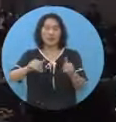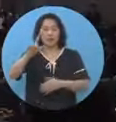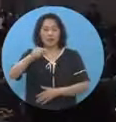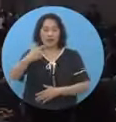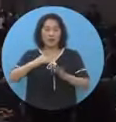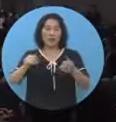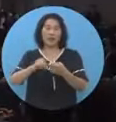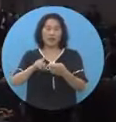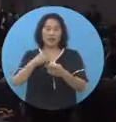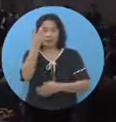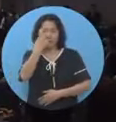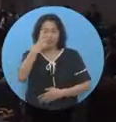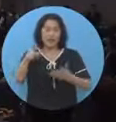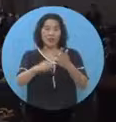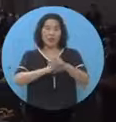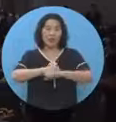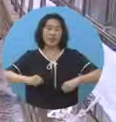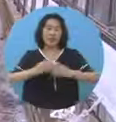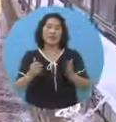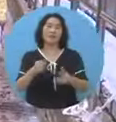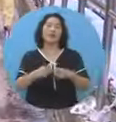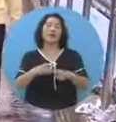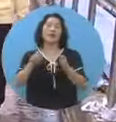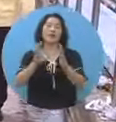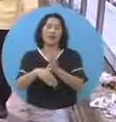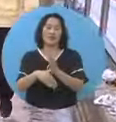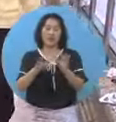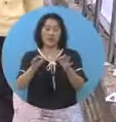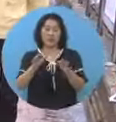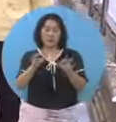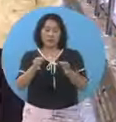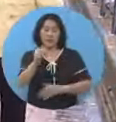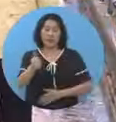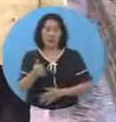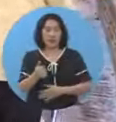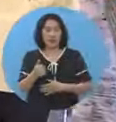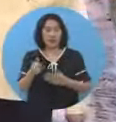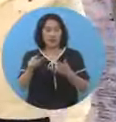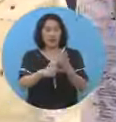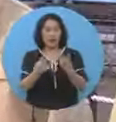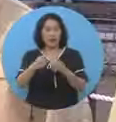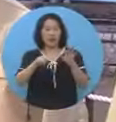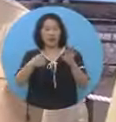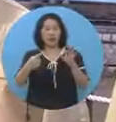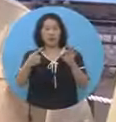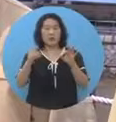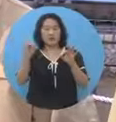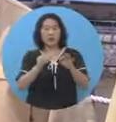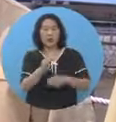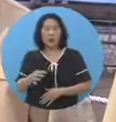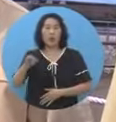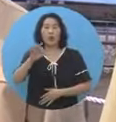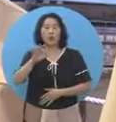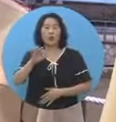유권자 17,000명을 대상으로 실시한 7월 광역단체장 평가에서 김 지사는 전달에 비해 0.1%